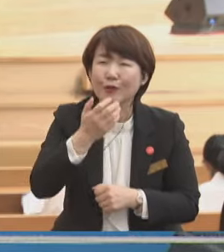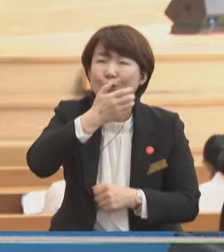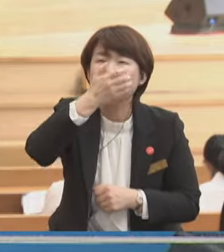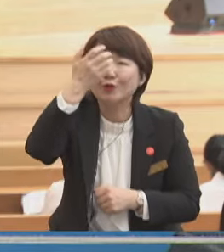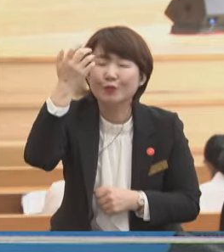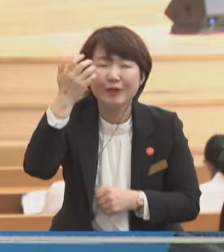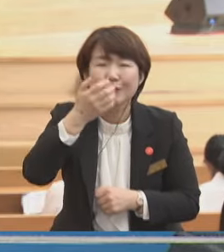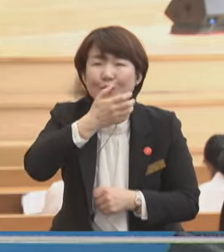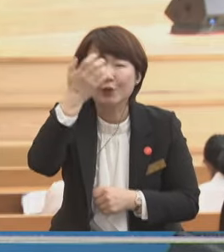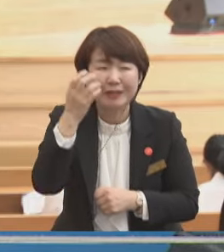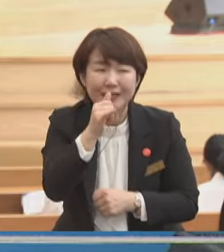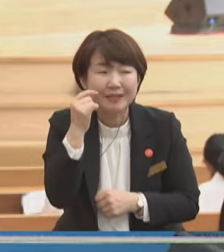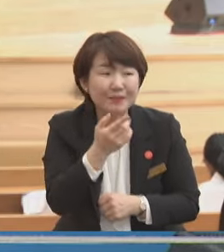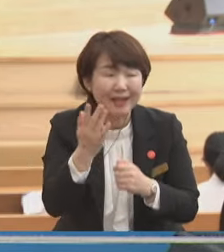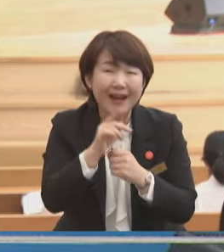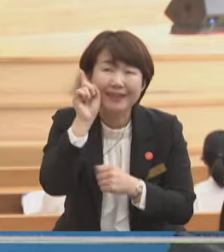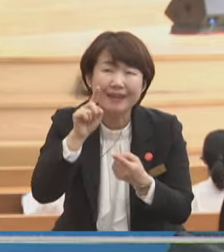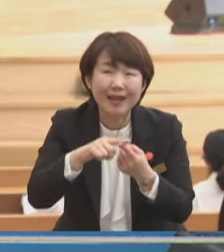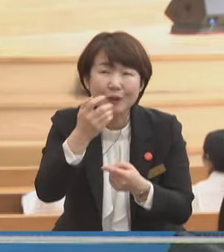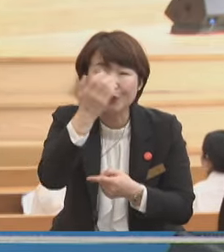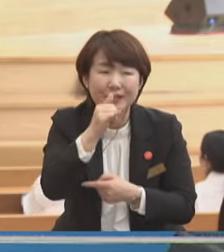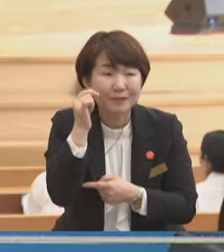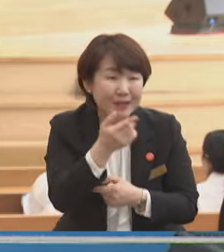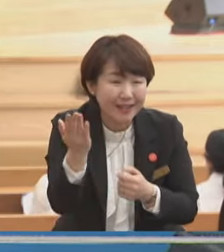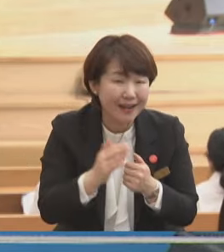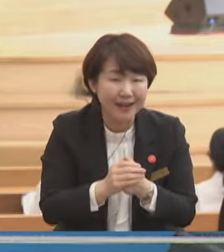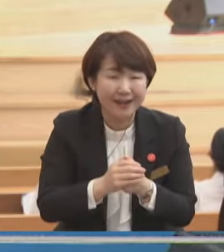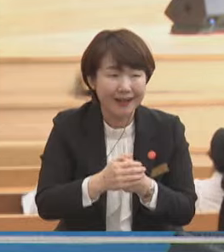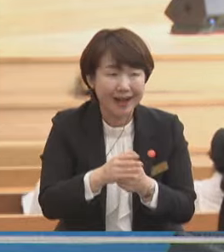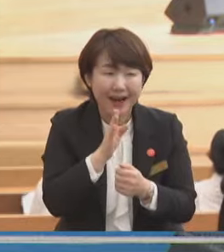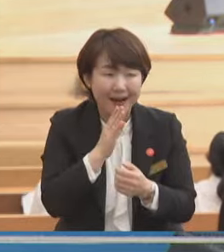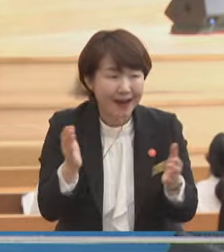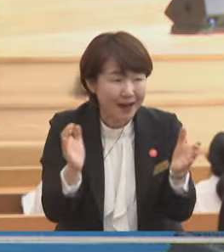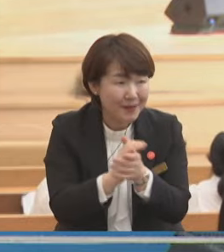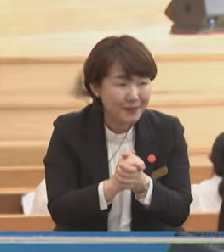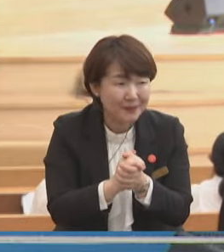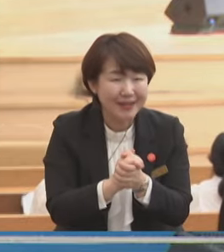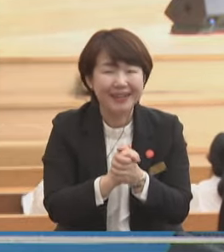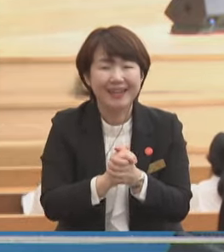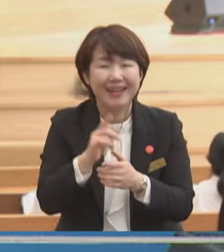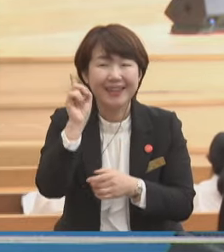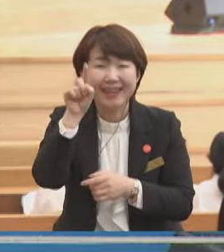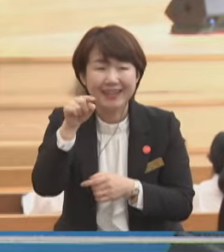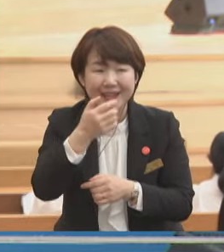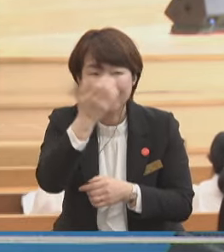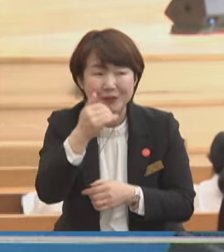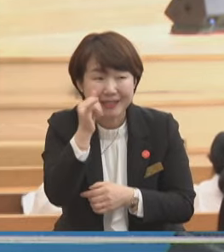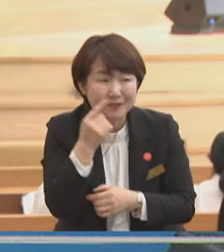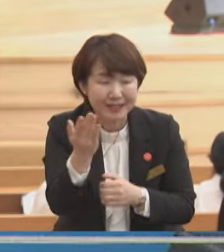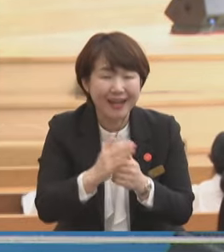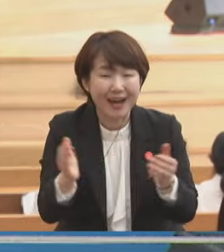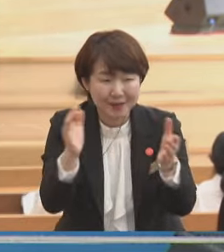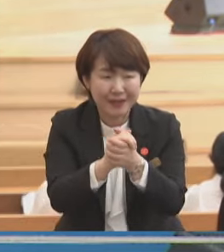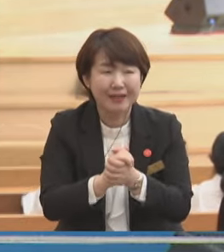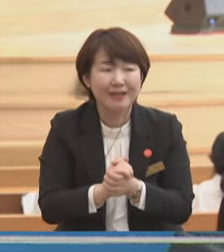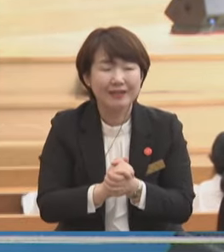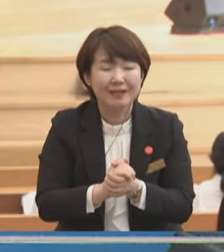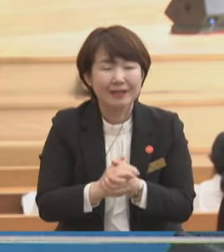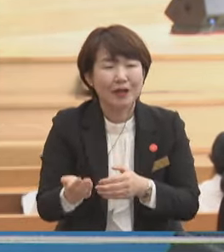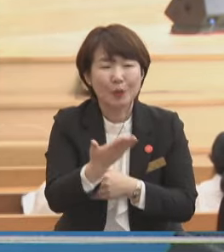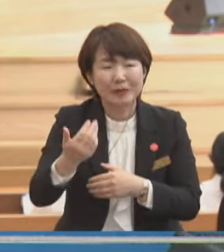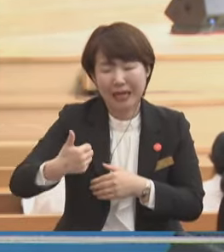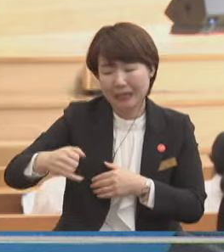있습니까 아멘 곧 없으면 안 되지 내일을 놓고 꿈꾸는 마음들이 있습니까 아멘 우리 자녀들을